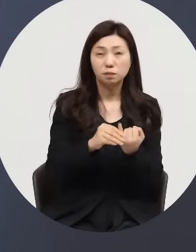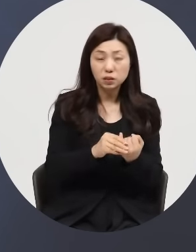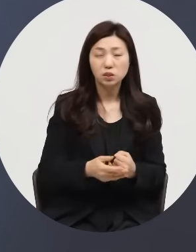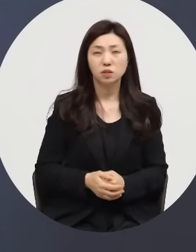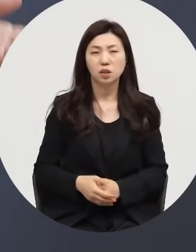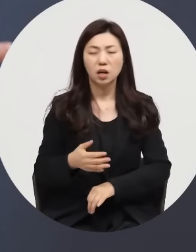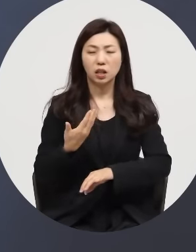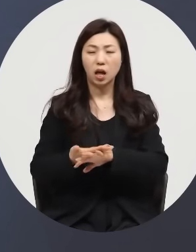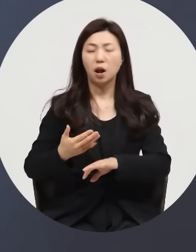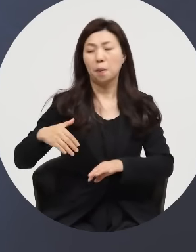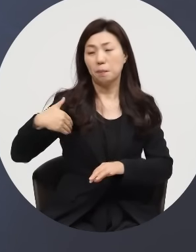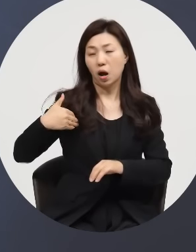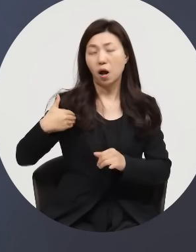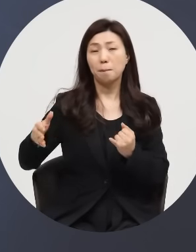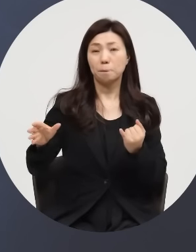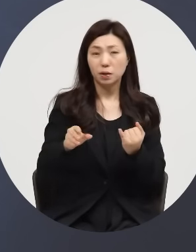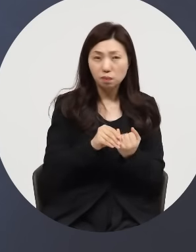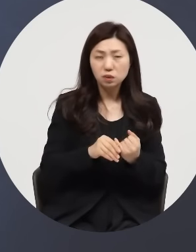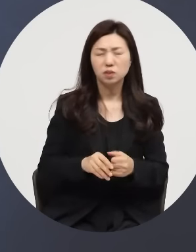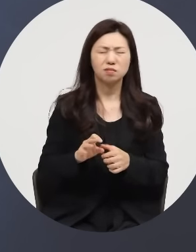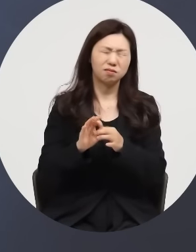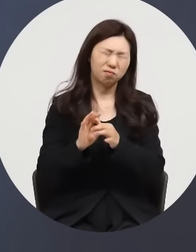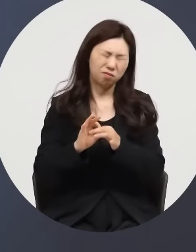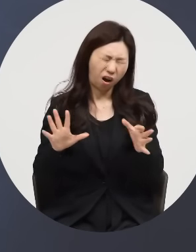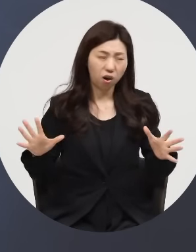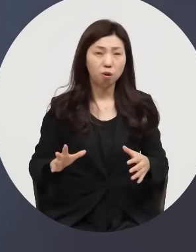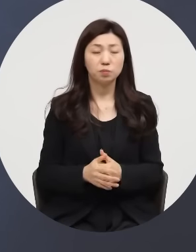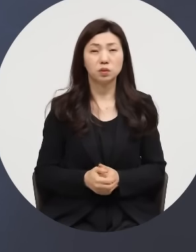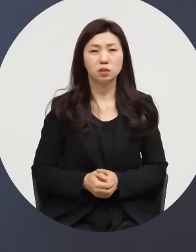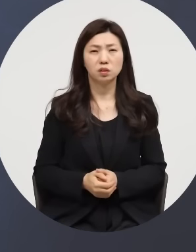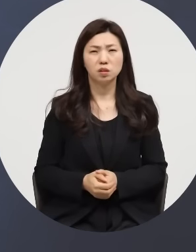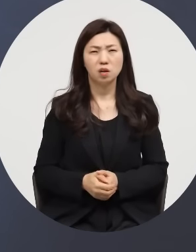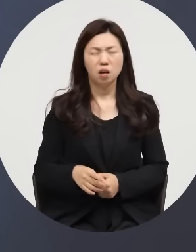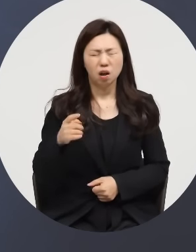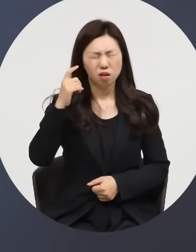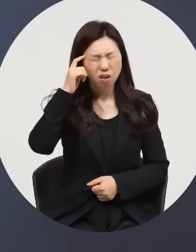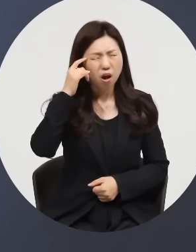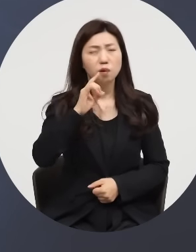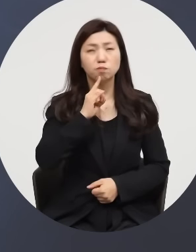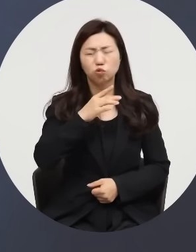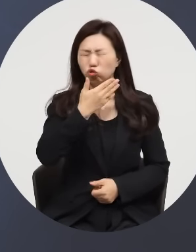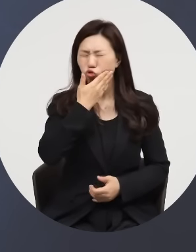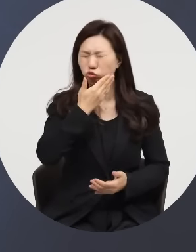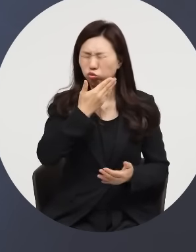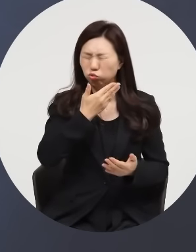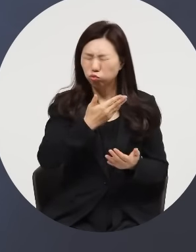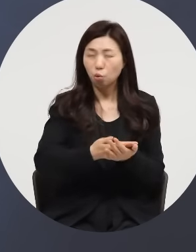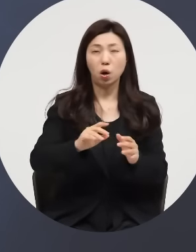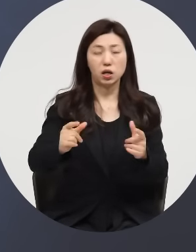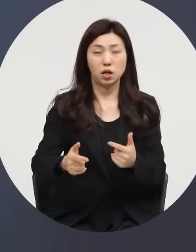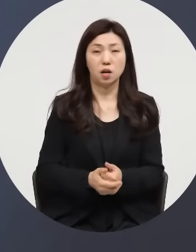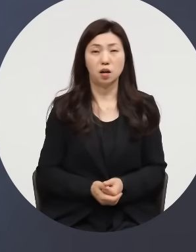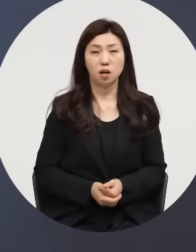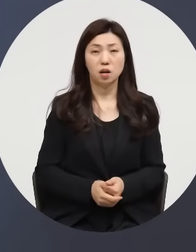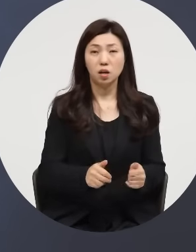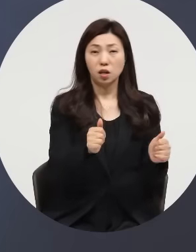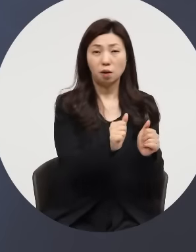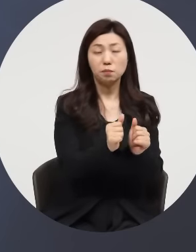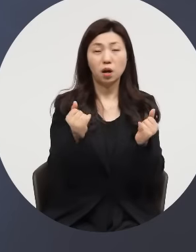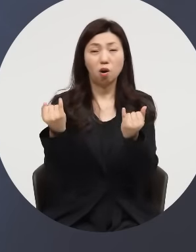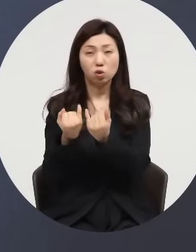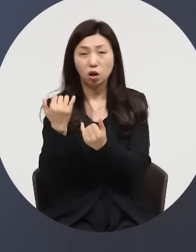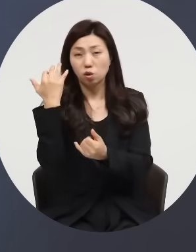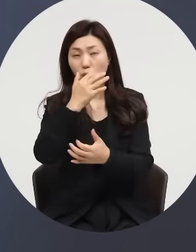뭐 외간 남자가 바람을 피워서 낳았든 그거는 생각이지 아무 중요한 게 아니에요. 아무튼 남자하고